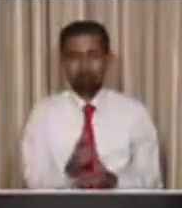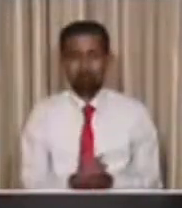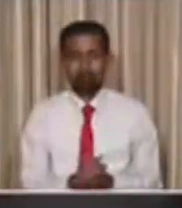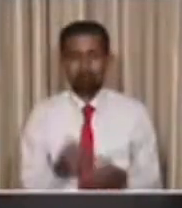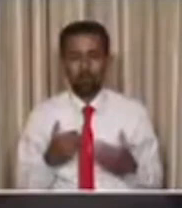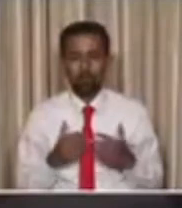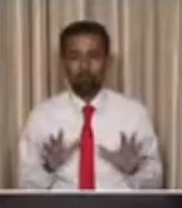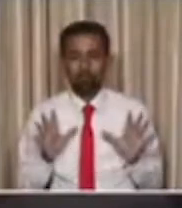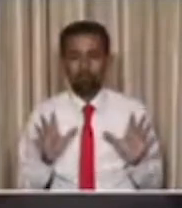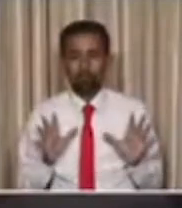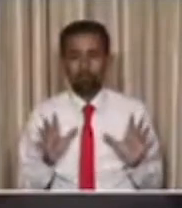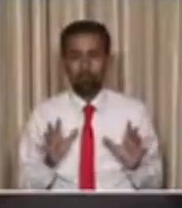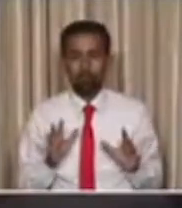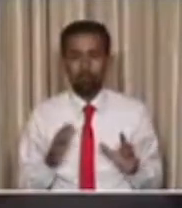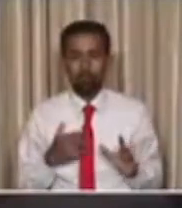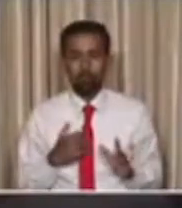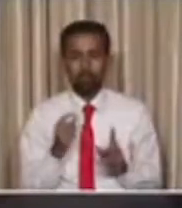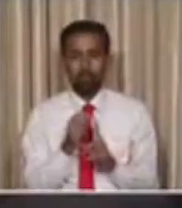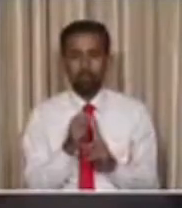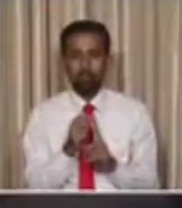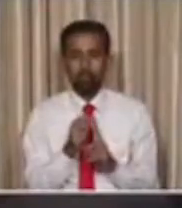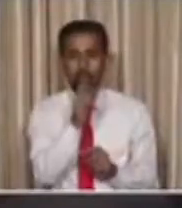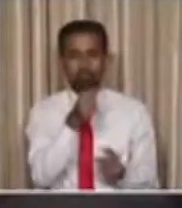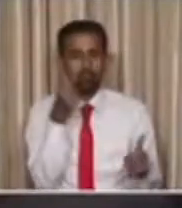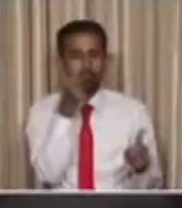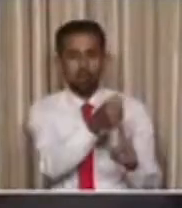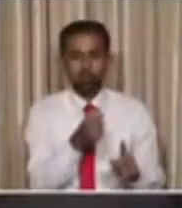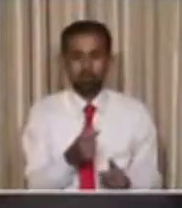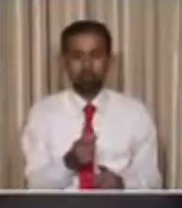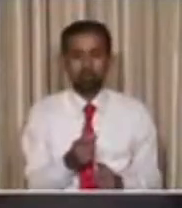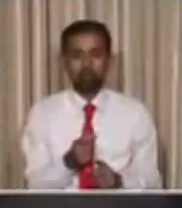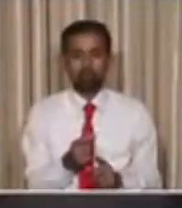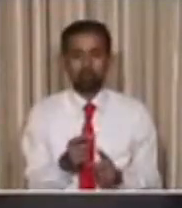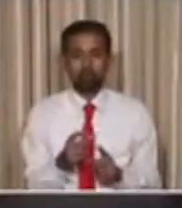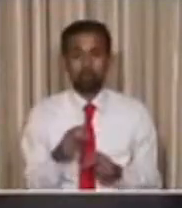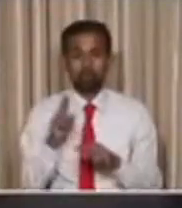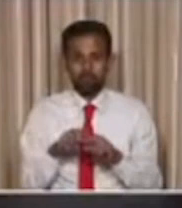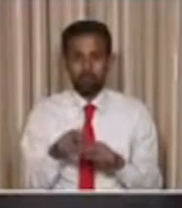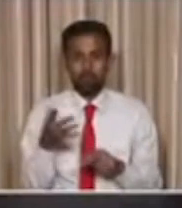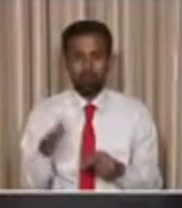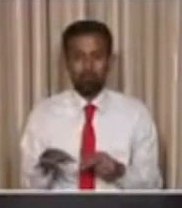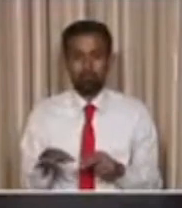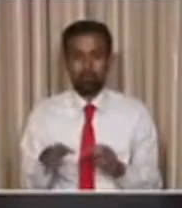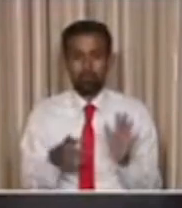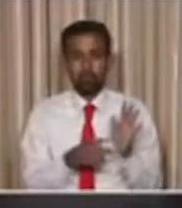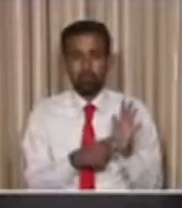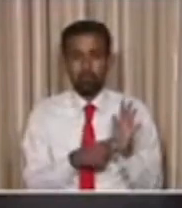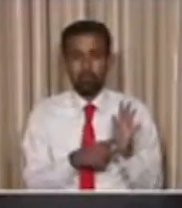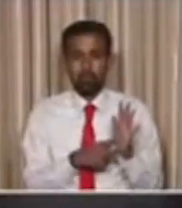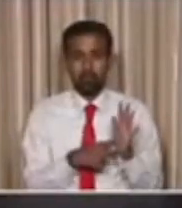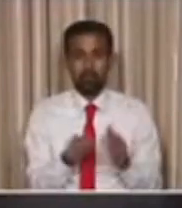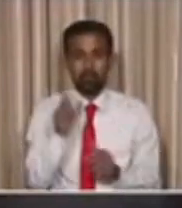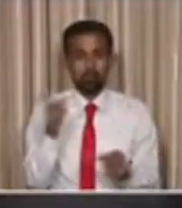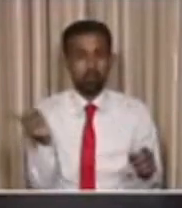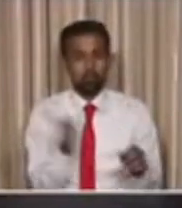අපිට පුදුමයි මේ අර පොද්දල ජයන්තලට ගහනකොට එතුමාගේ බරපතල මිත්‍රයෙක් වෙච්ච ලසන්ත